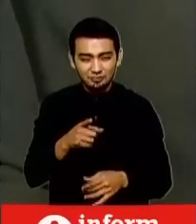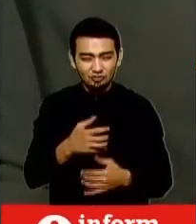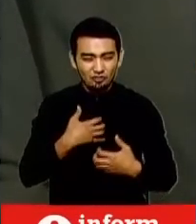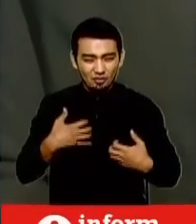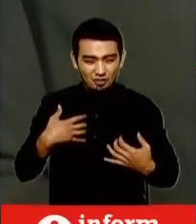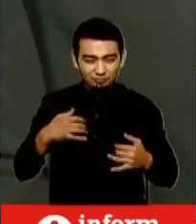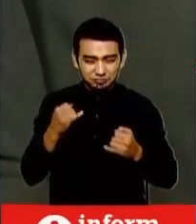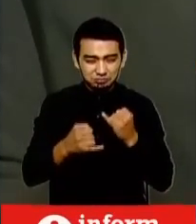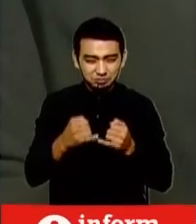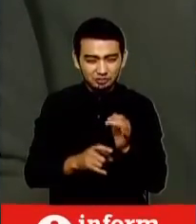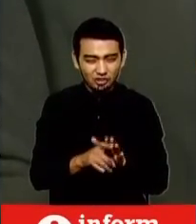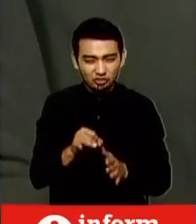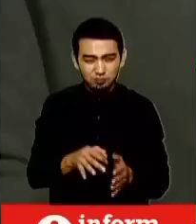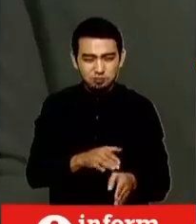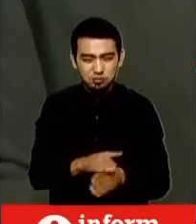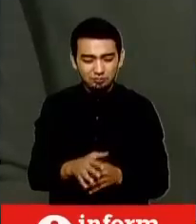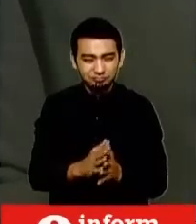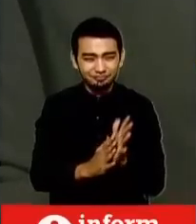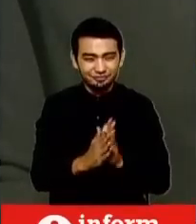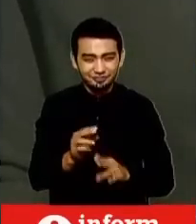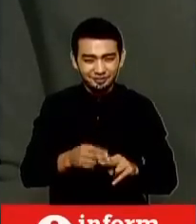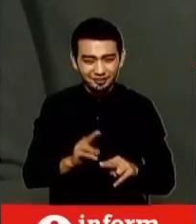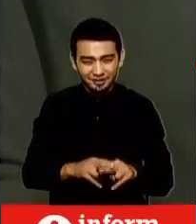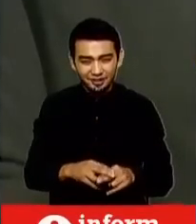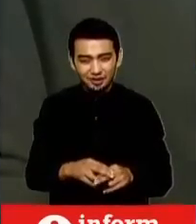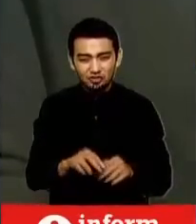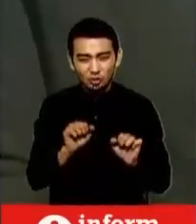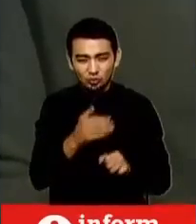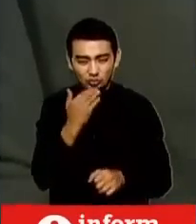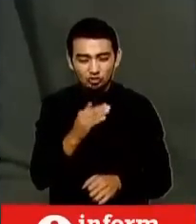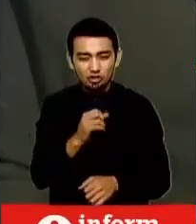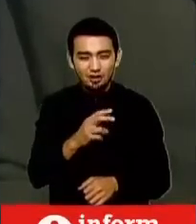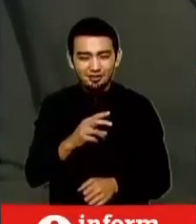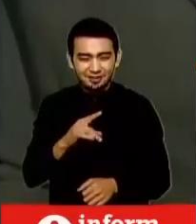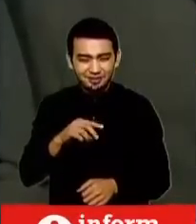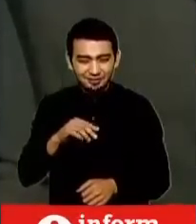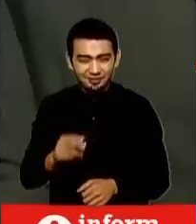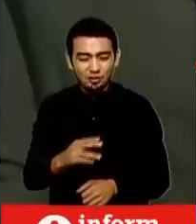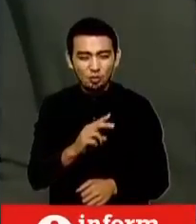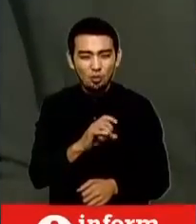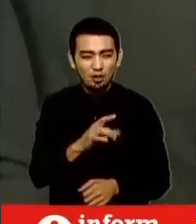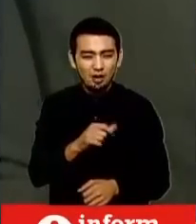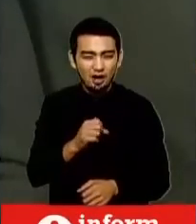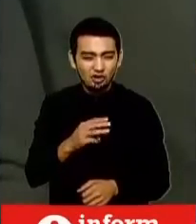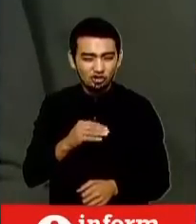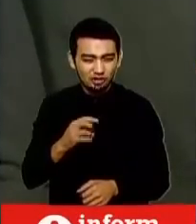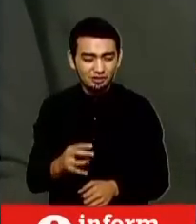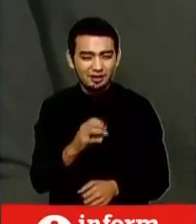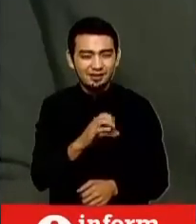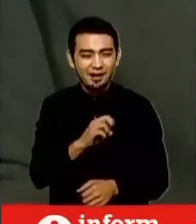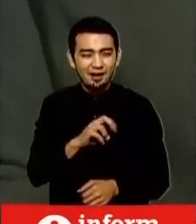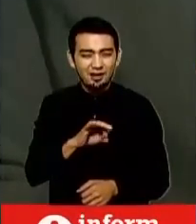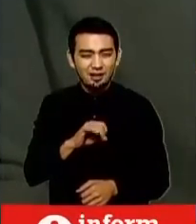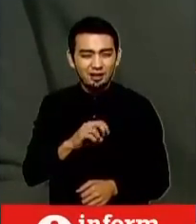Соның кесірінен Егіндікөл, Атбасар, Жақсы, Қорғалжын, Целиноград және Жарқайың аудандарының диқандары қыруар